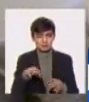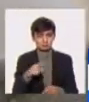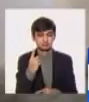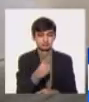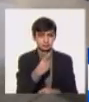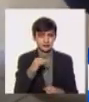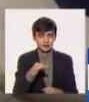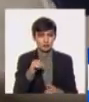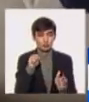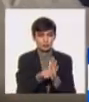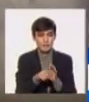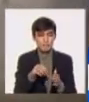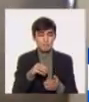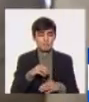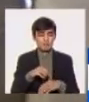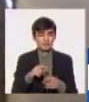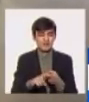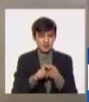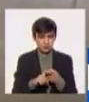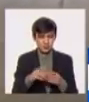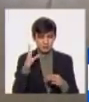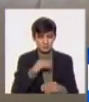образом можно убить микробы и вирусы.